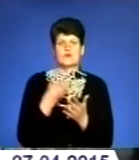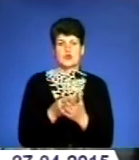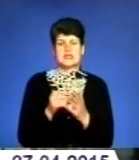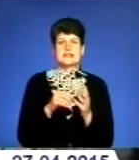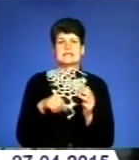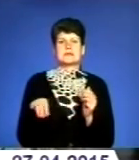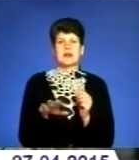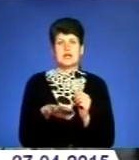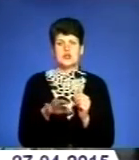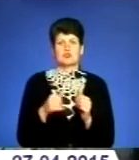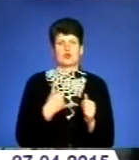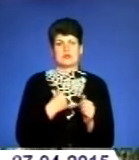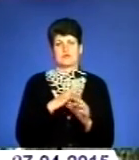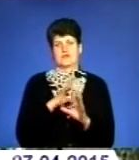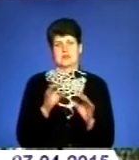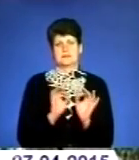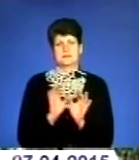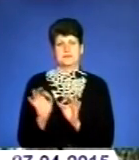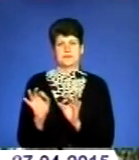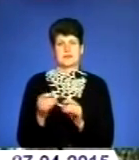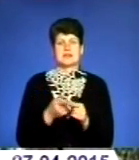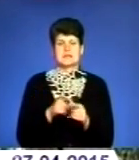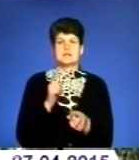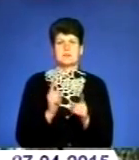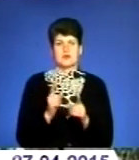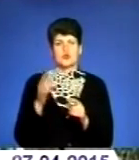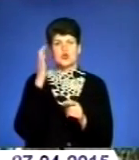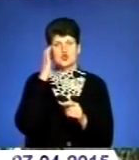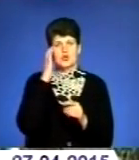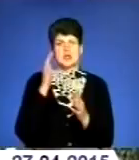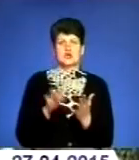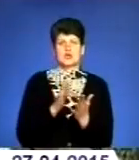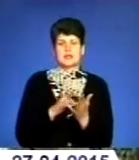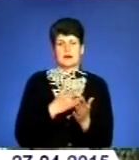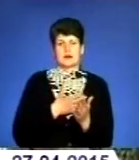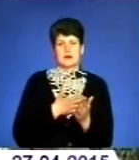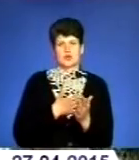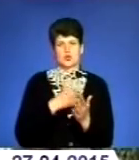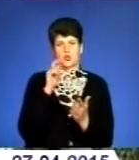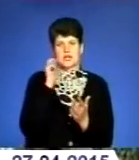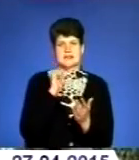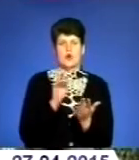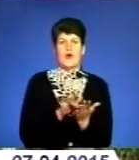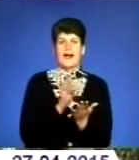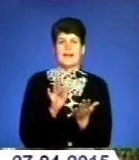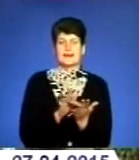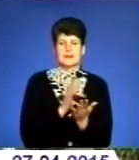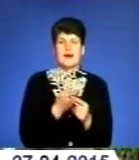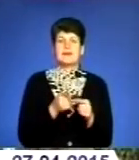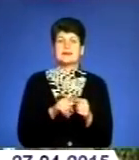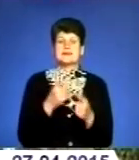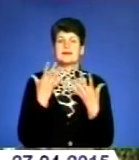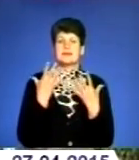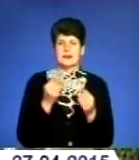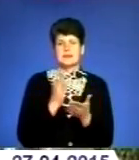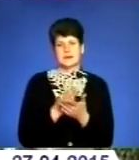у нас було все гаразд це справді чорна сторінка нашого українського календаря але цей день є досить символічним тому що цей день